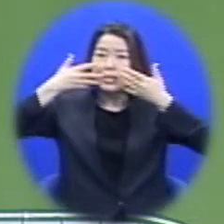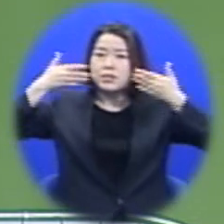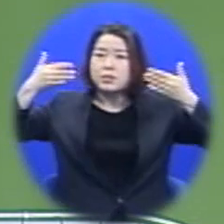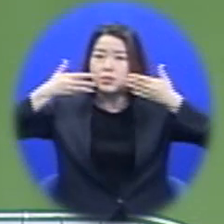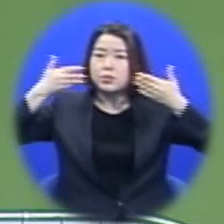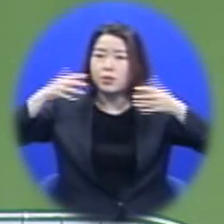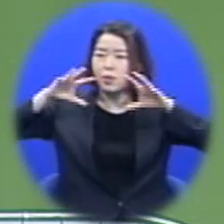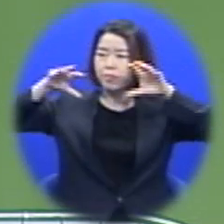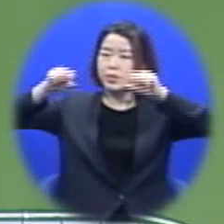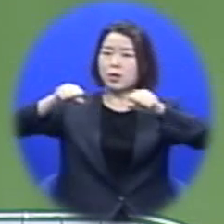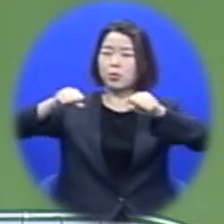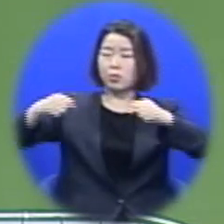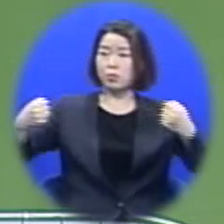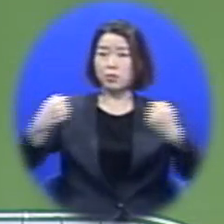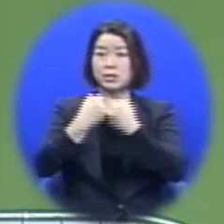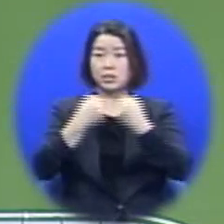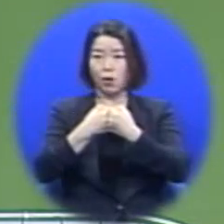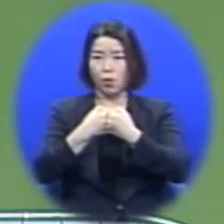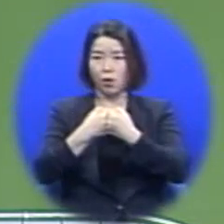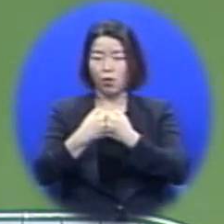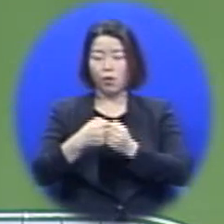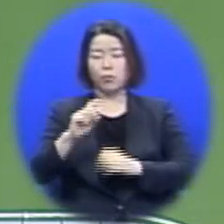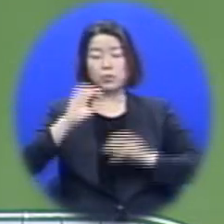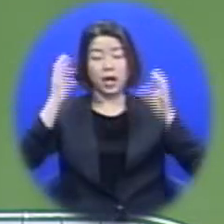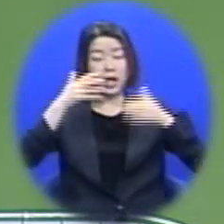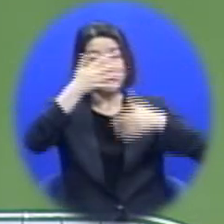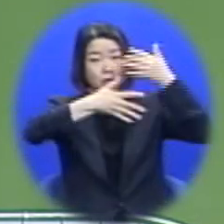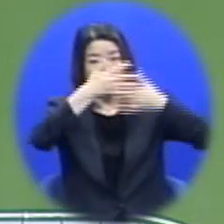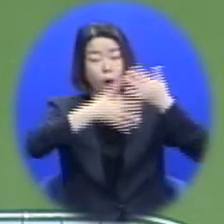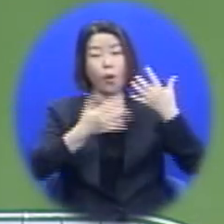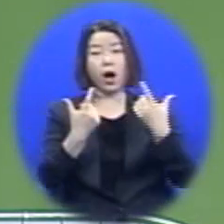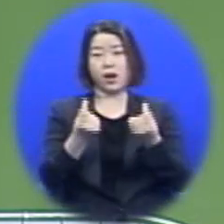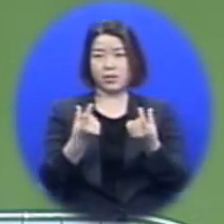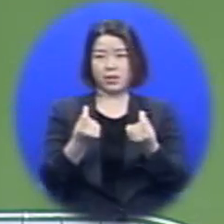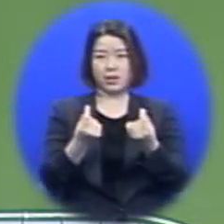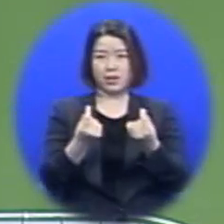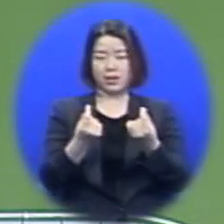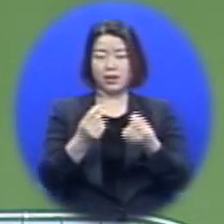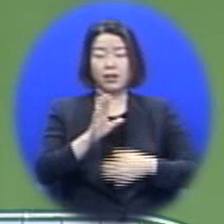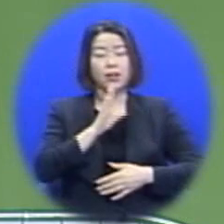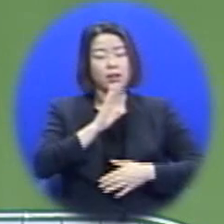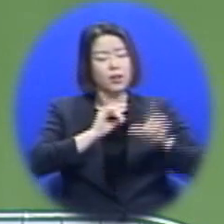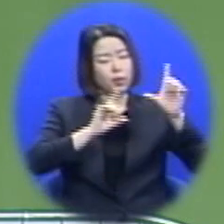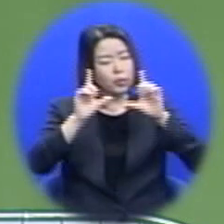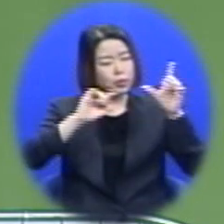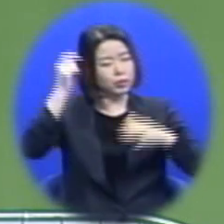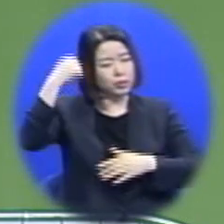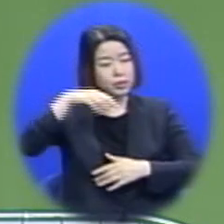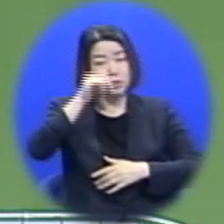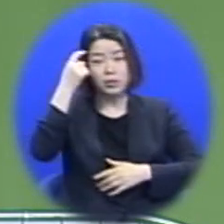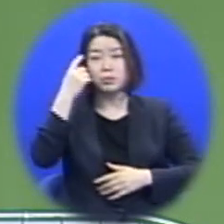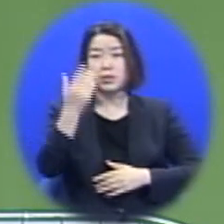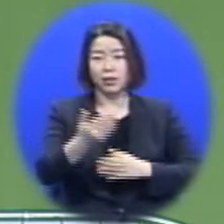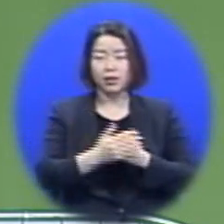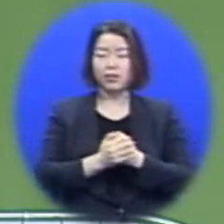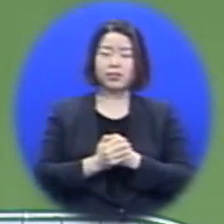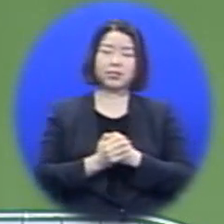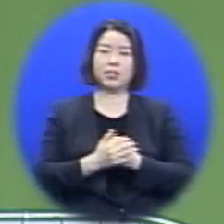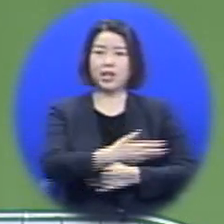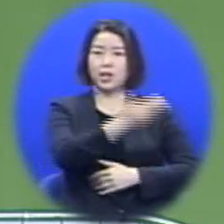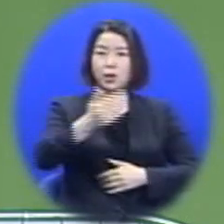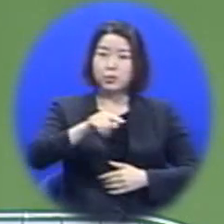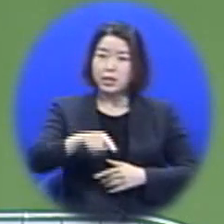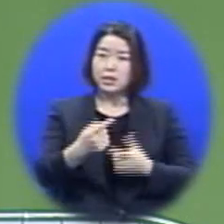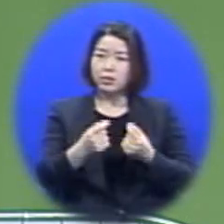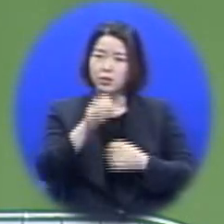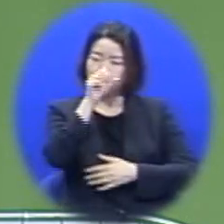싸웠다. 무슨 만화영화 같잖아요. 이게 정말 현실감이 있는 이야기입니까? 여러분, 이런 걸